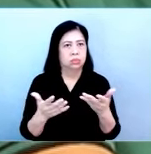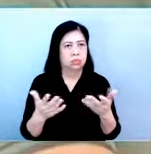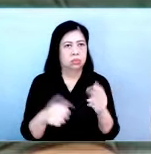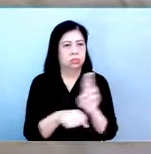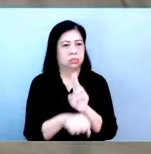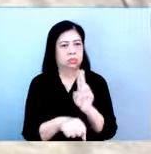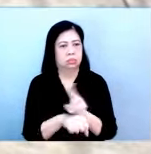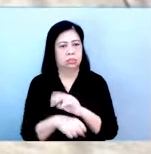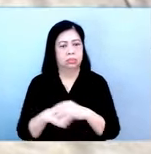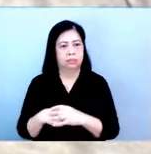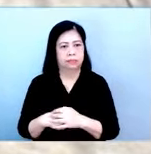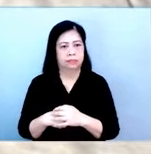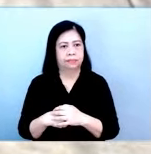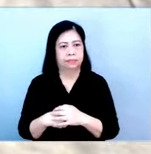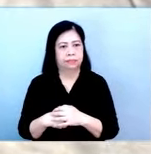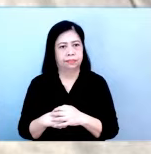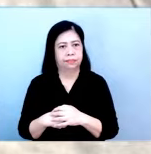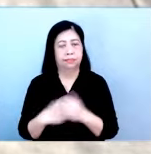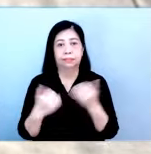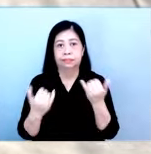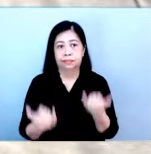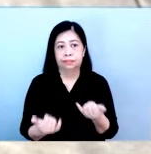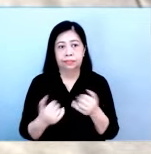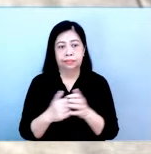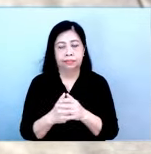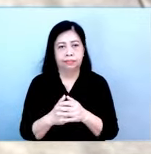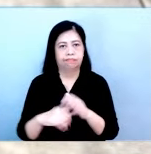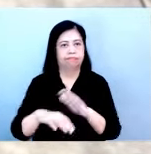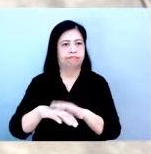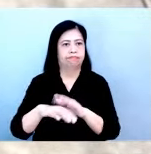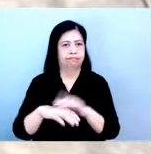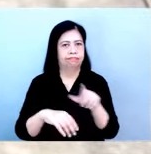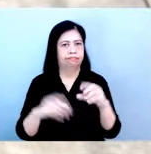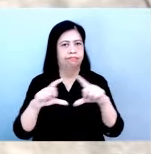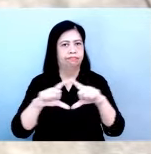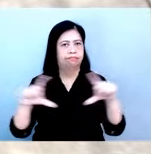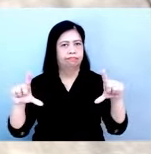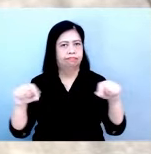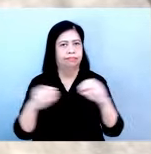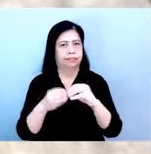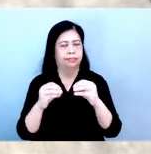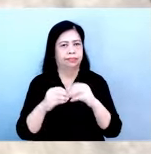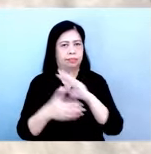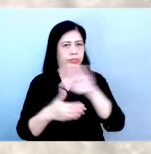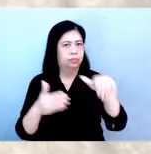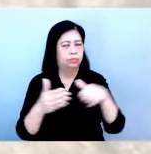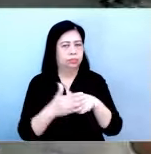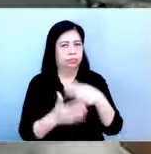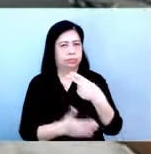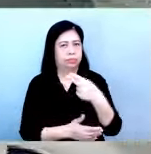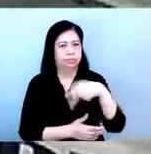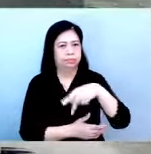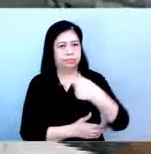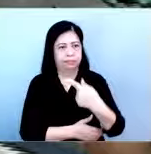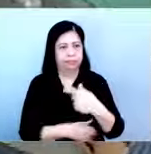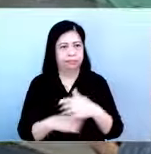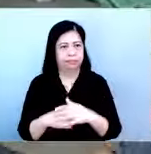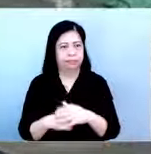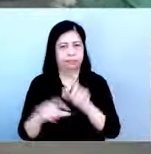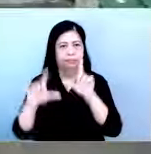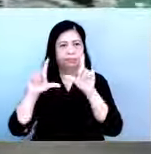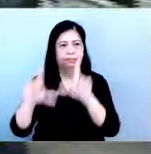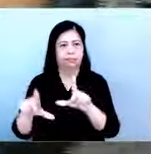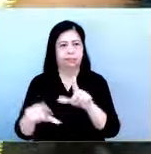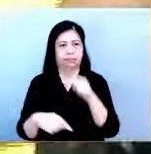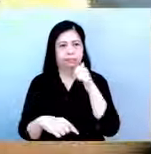ginagamit. Sa ngayon, naialarma na ang plaka ng nawawalang sasakyan sa buong Highway Patrol Group. Mahaharap ang suspect